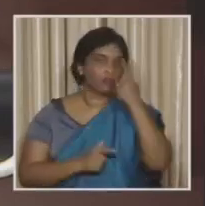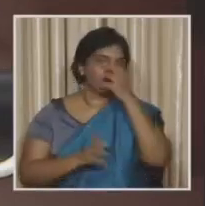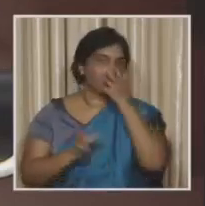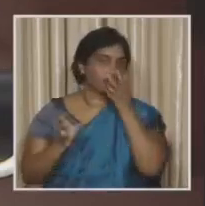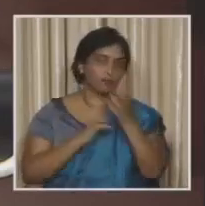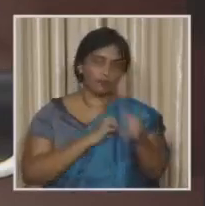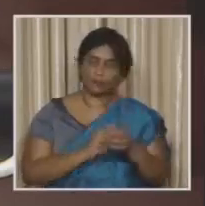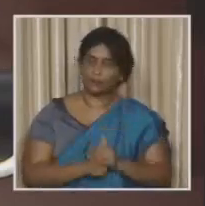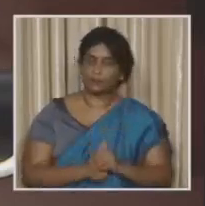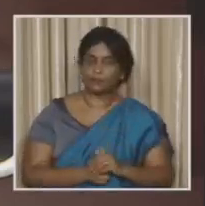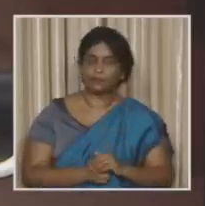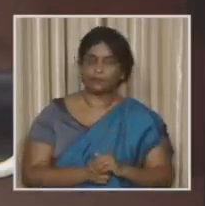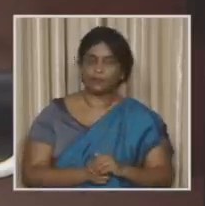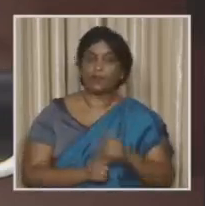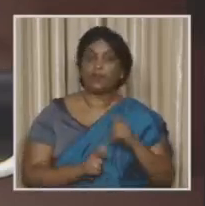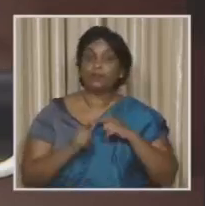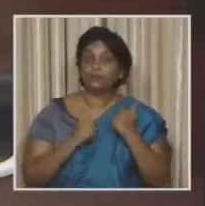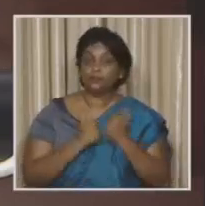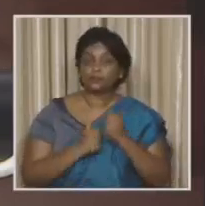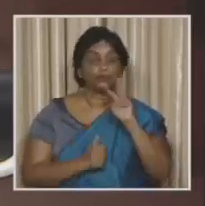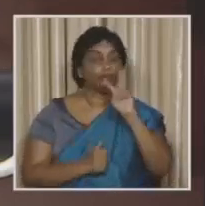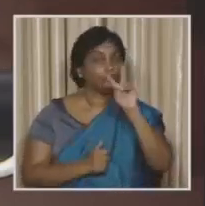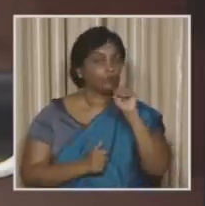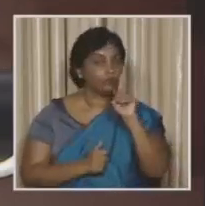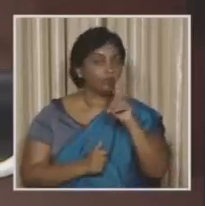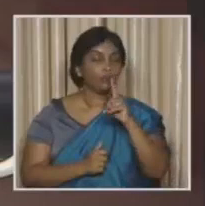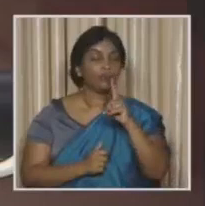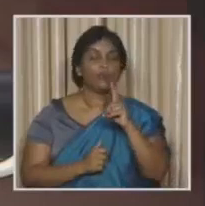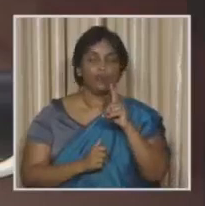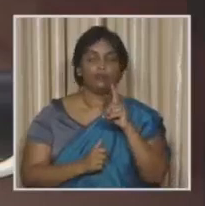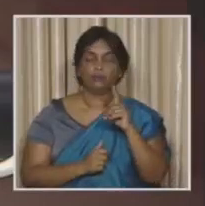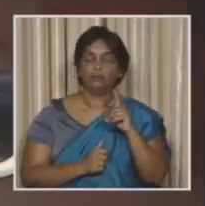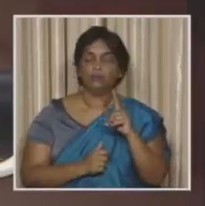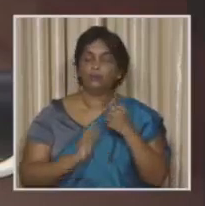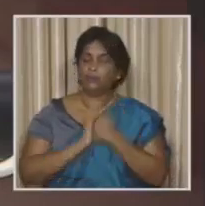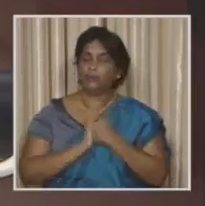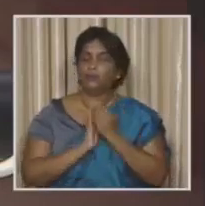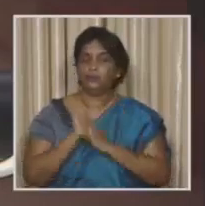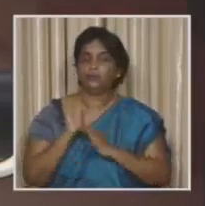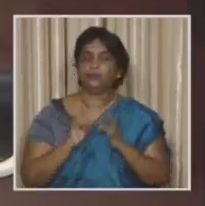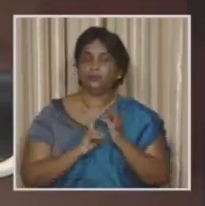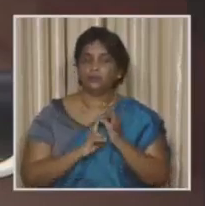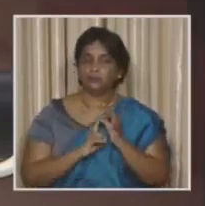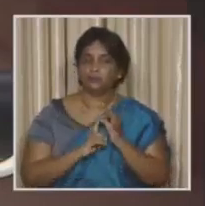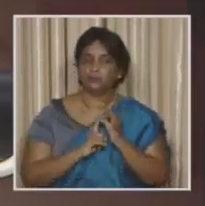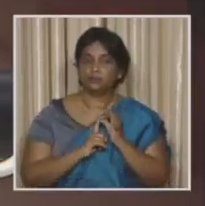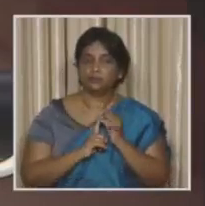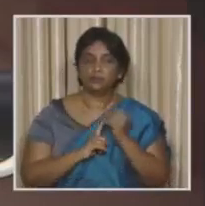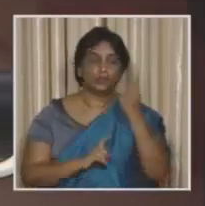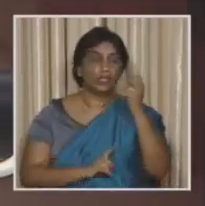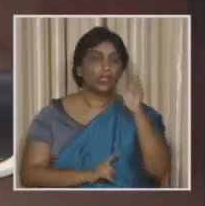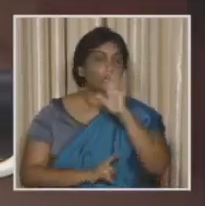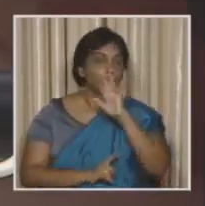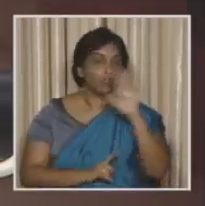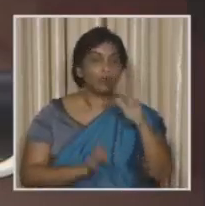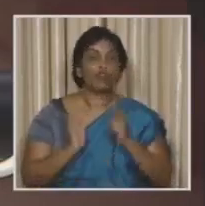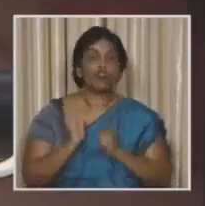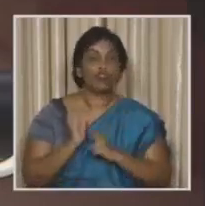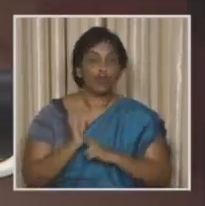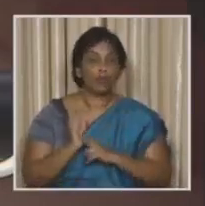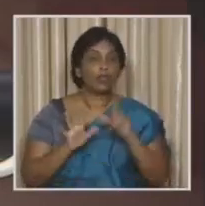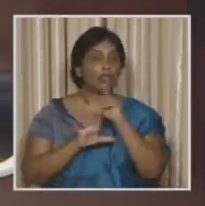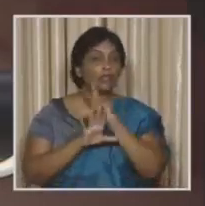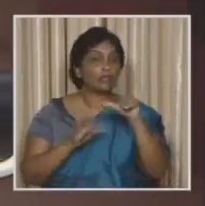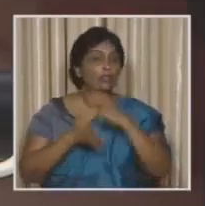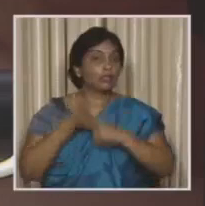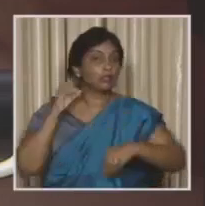ප්‍රහාරය. අප්‍රේල් මාසේ 21 වෙනිදා ගරු මන්ත්‍රීතුමනි Didas dahana me November masa dahatun